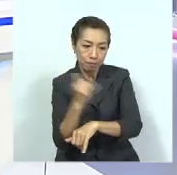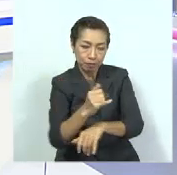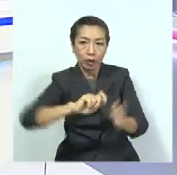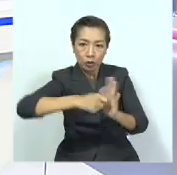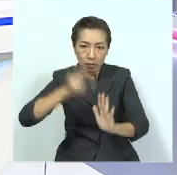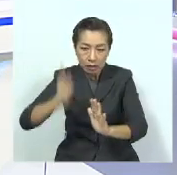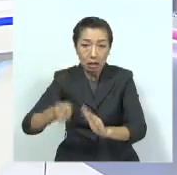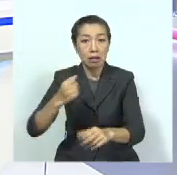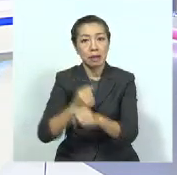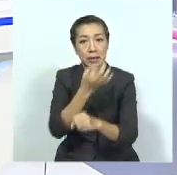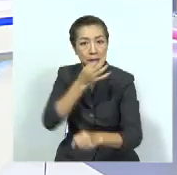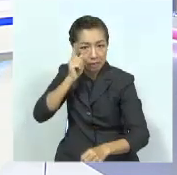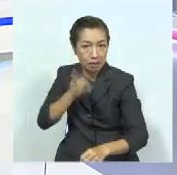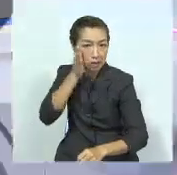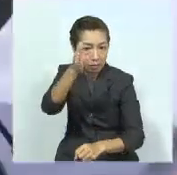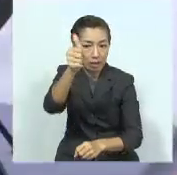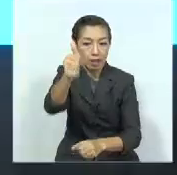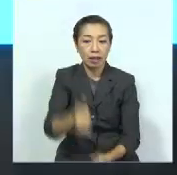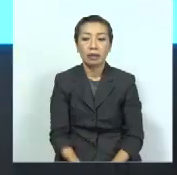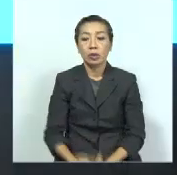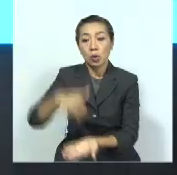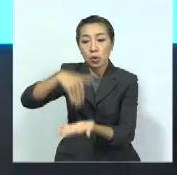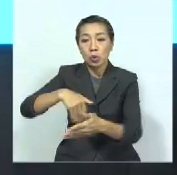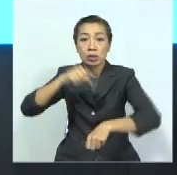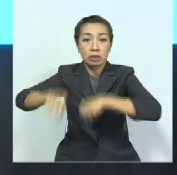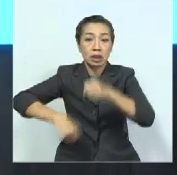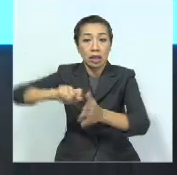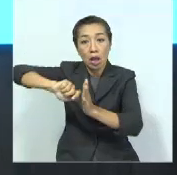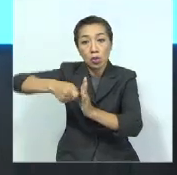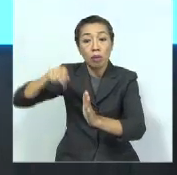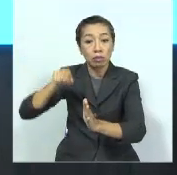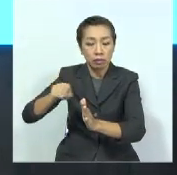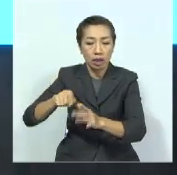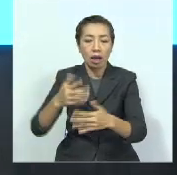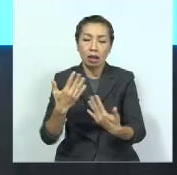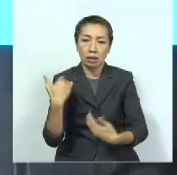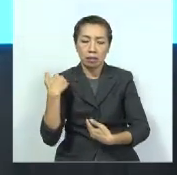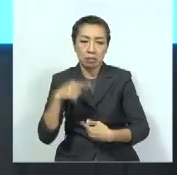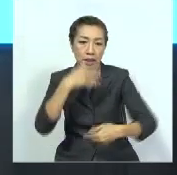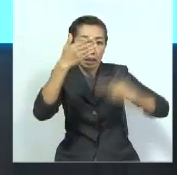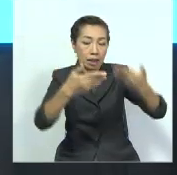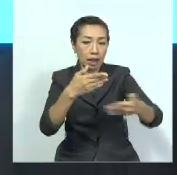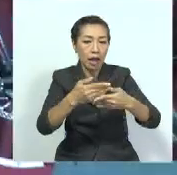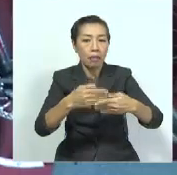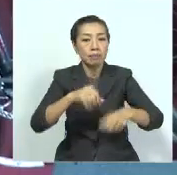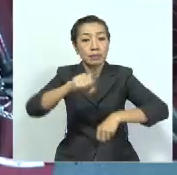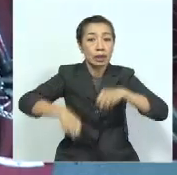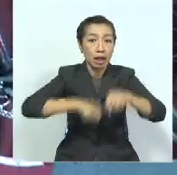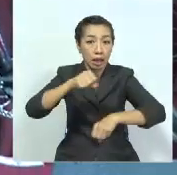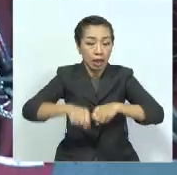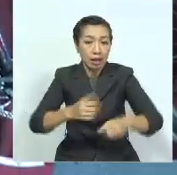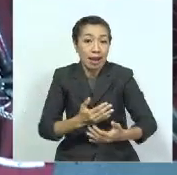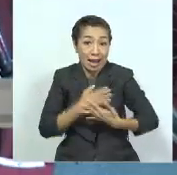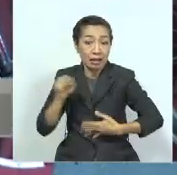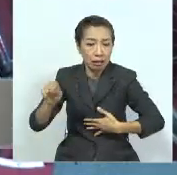อบอาชีพในอนาคตได้อีกด้วยค่ะศูนย์ซ่อมบำรุงจักรยานในกิจกรรมไบค์อุ่นไอรักก็จะมีทั้งหมด9โซนด้วยกันค่ะ